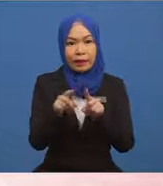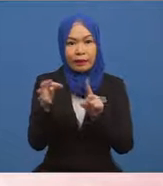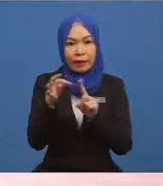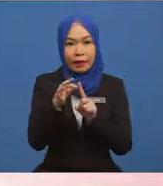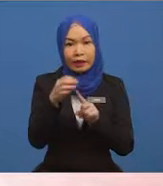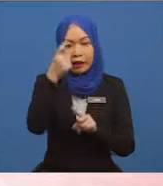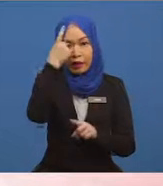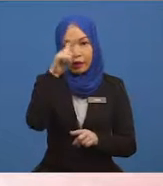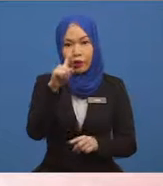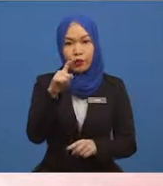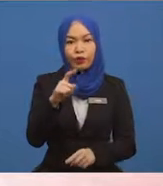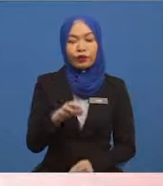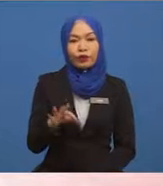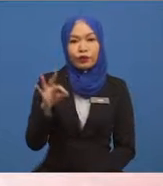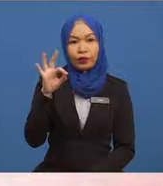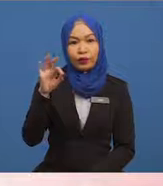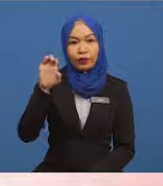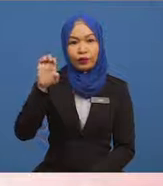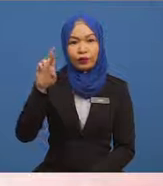fermentasi asid laktik.